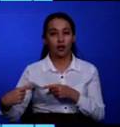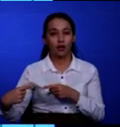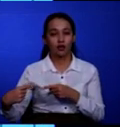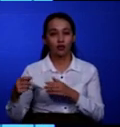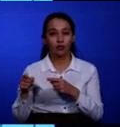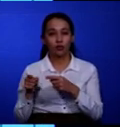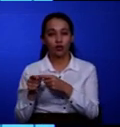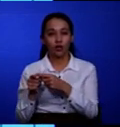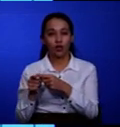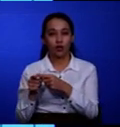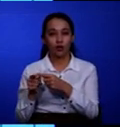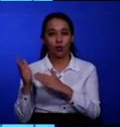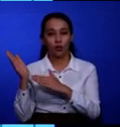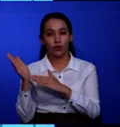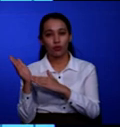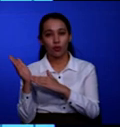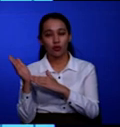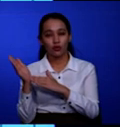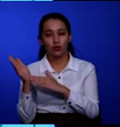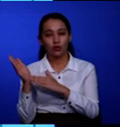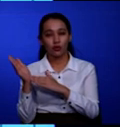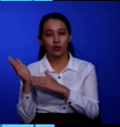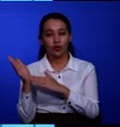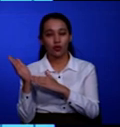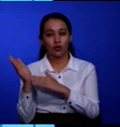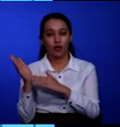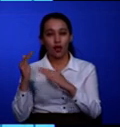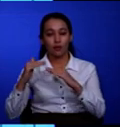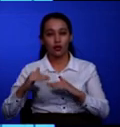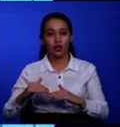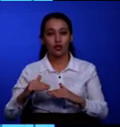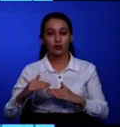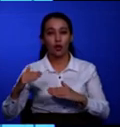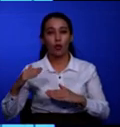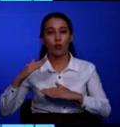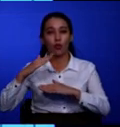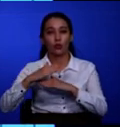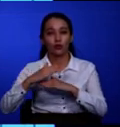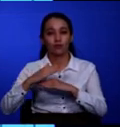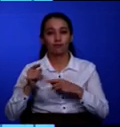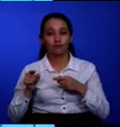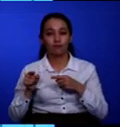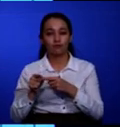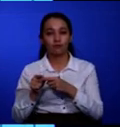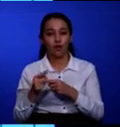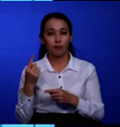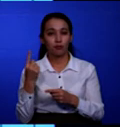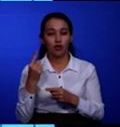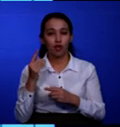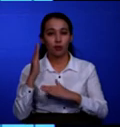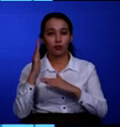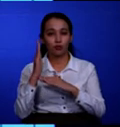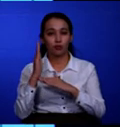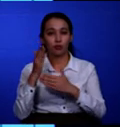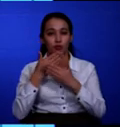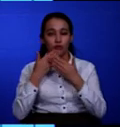burchaklari, o'tmas burchaklar. Bu qarama-qarshi burchaklari esa o'tkir. birorta ham to'g'ri burchak yo'q. Demak, bu